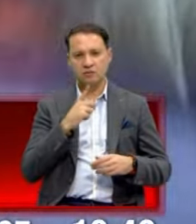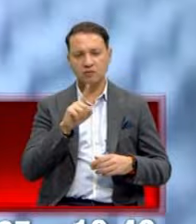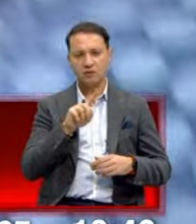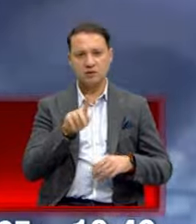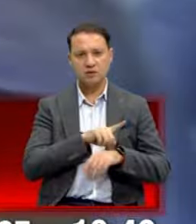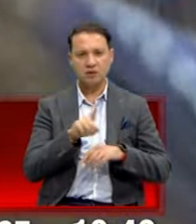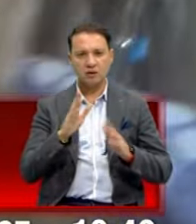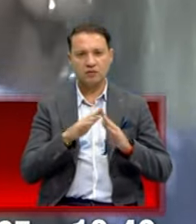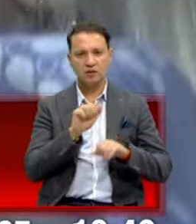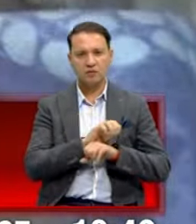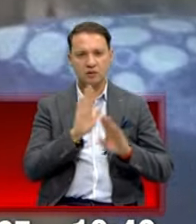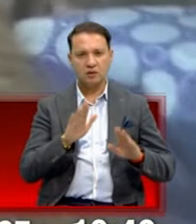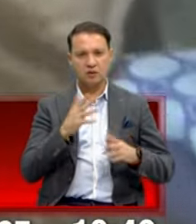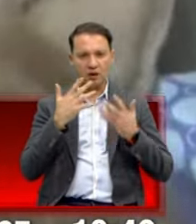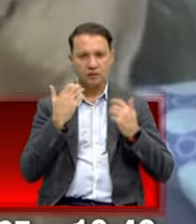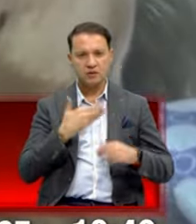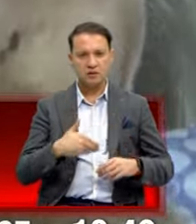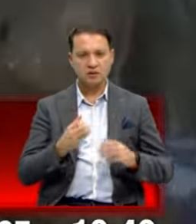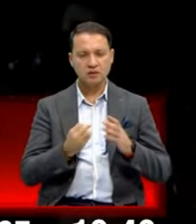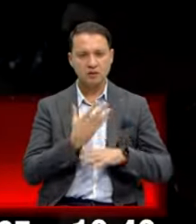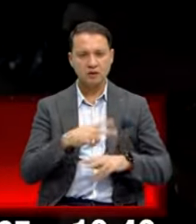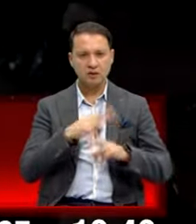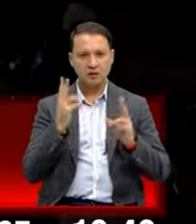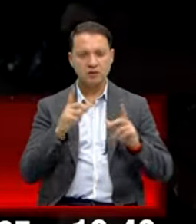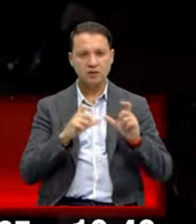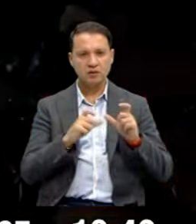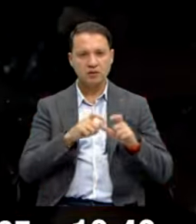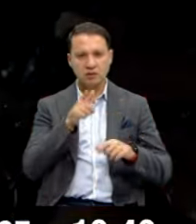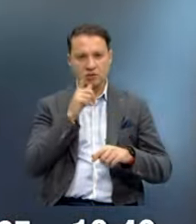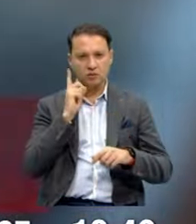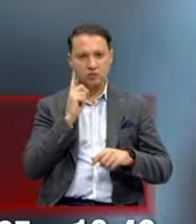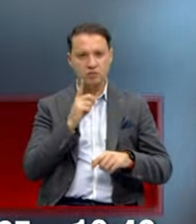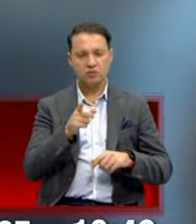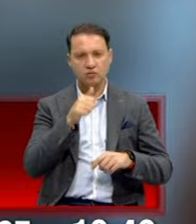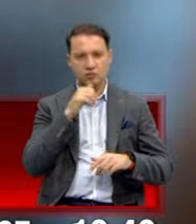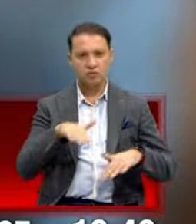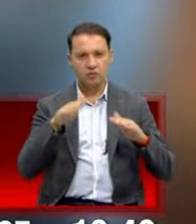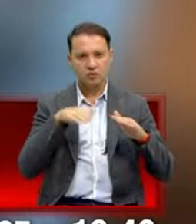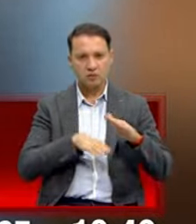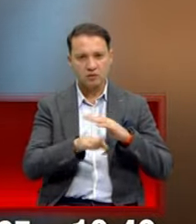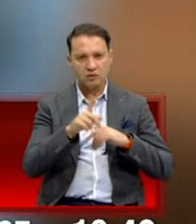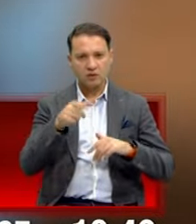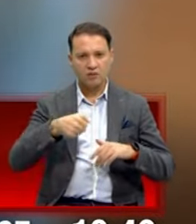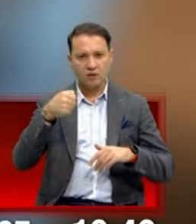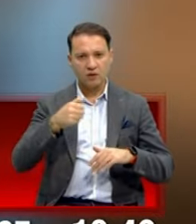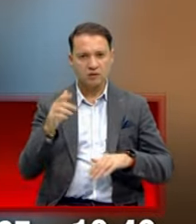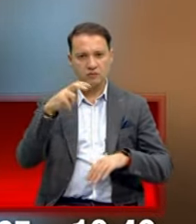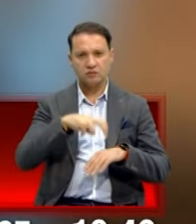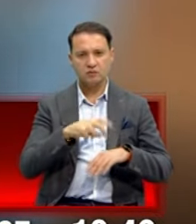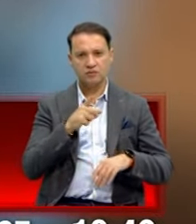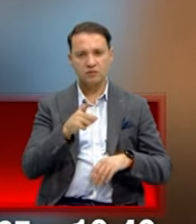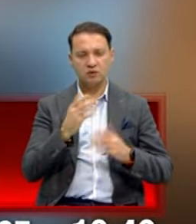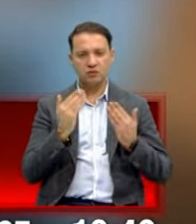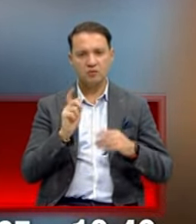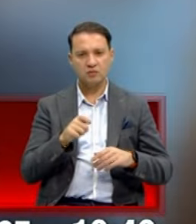12 saat evde mahsur kalan hayvansever sabaha karşı Saruhan'ın sesini duydu. Su dolu bodrum katta bir valiz üzerindeydi.